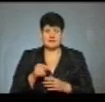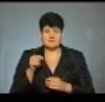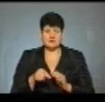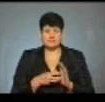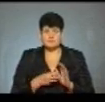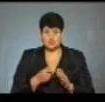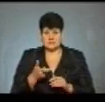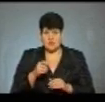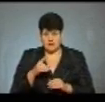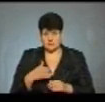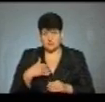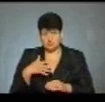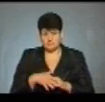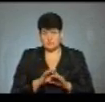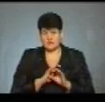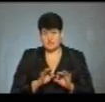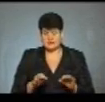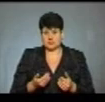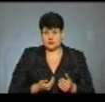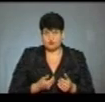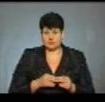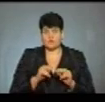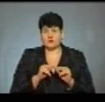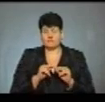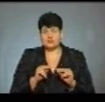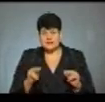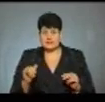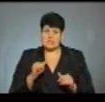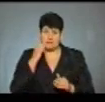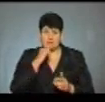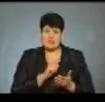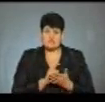за газ. Тобто я розумію прекрасно, як живеться вчителю і пенсіонеру вчителю.